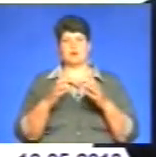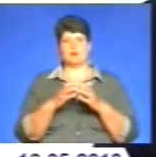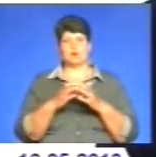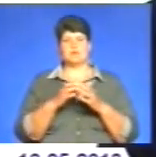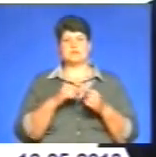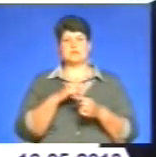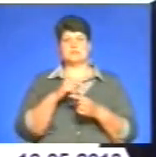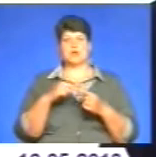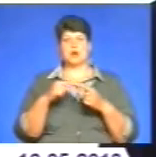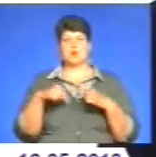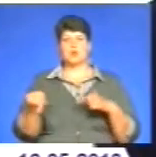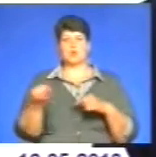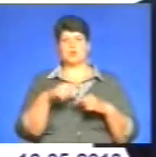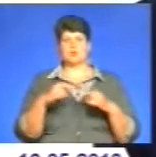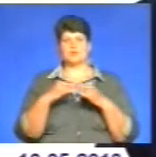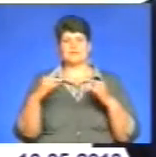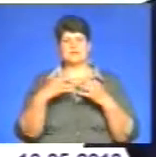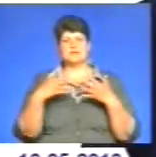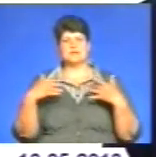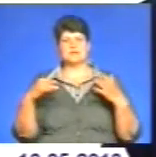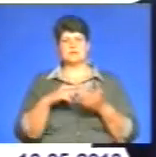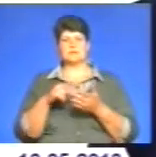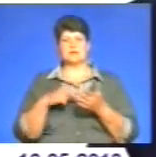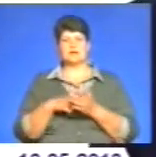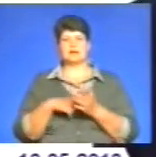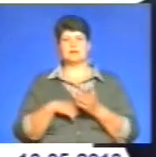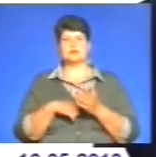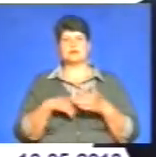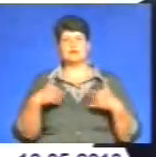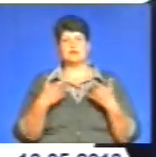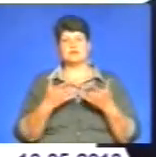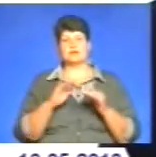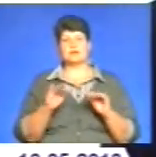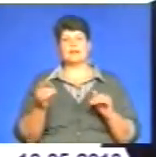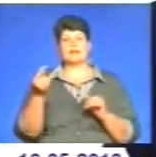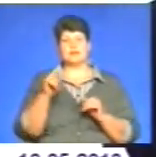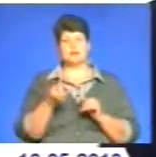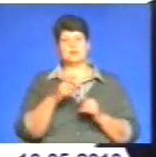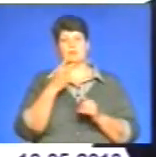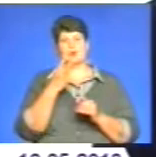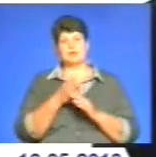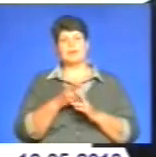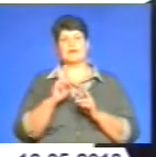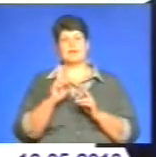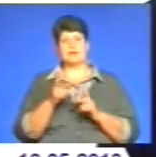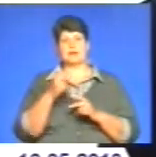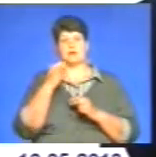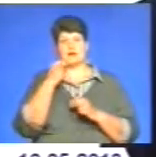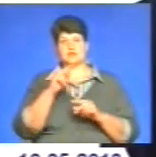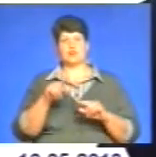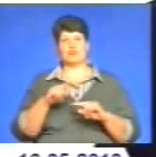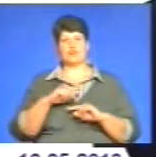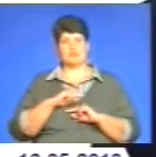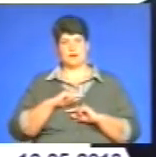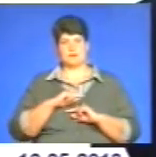столом з різноманітними питаннями з налаштуванням учнів на те щоб вони показали якнайкраще себе у фіналі